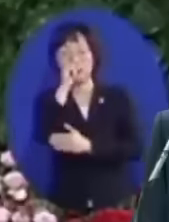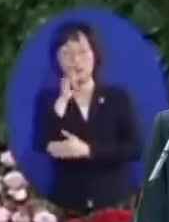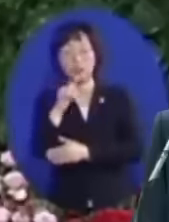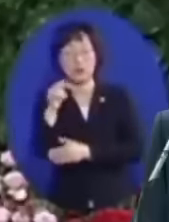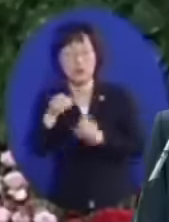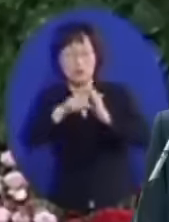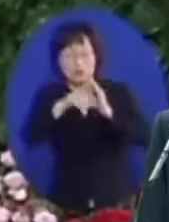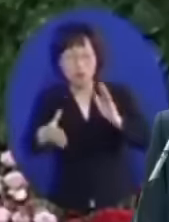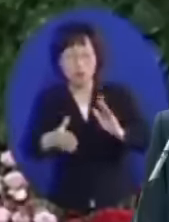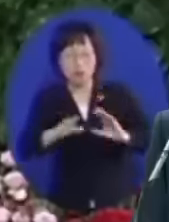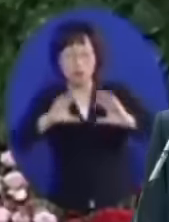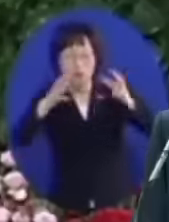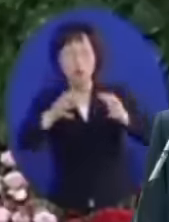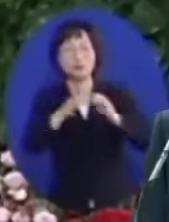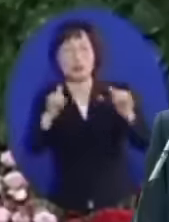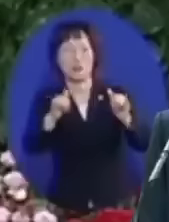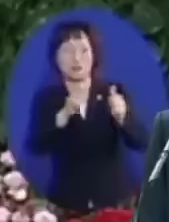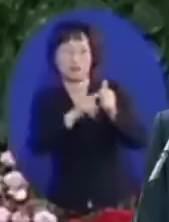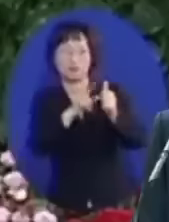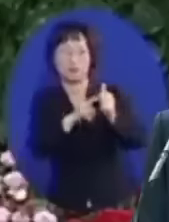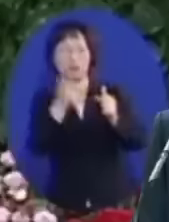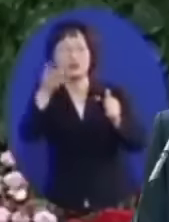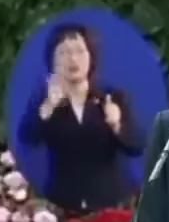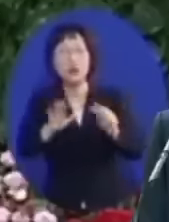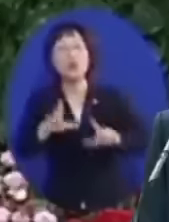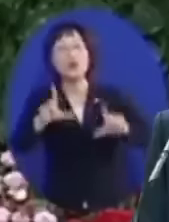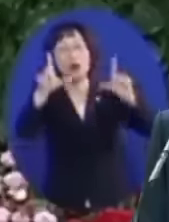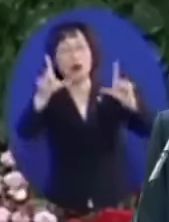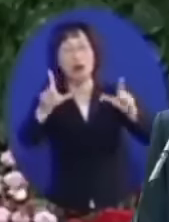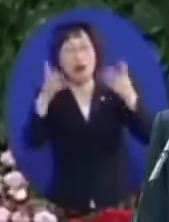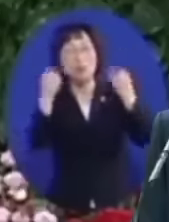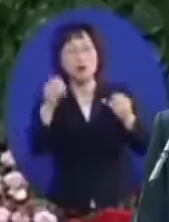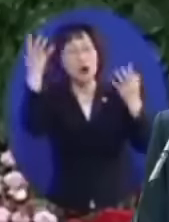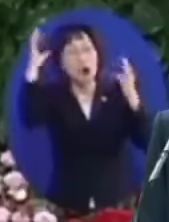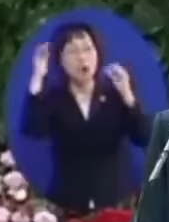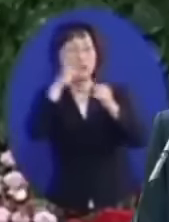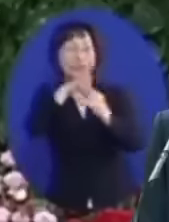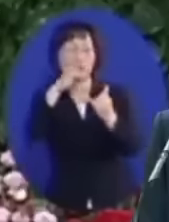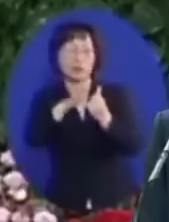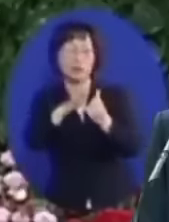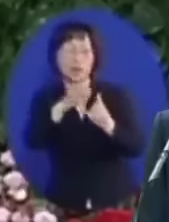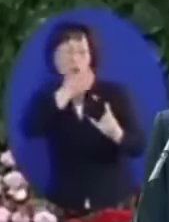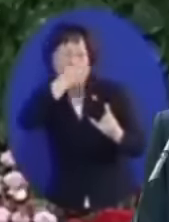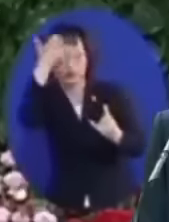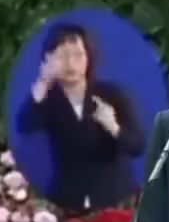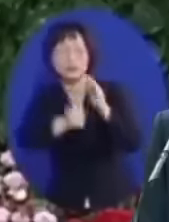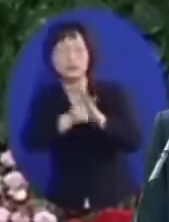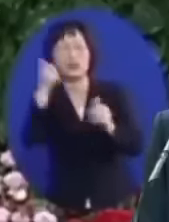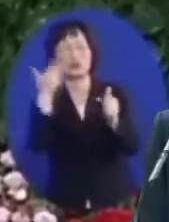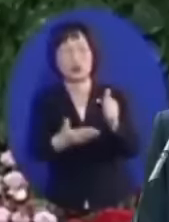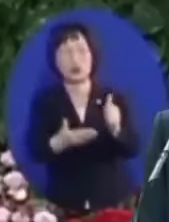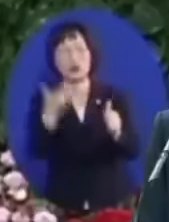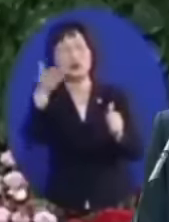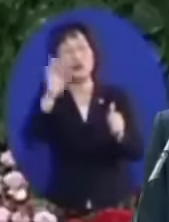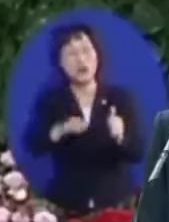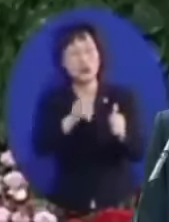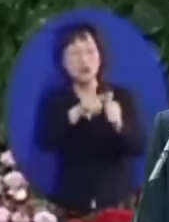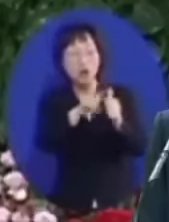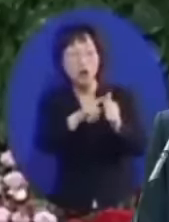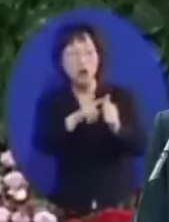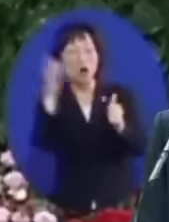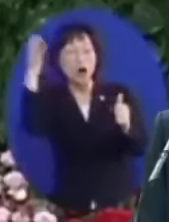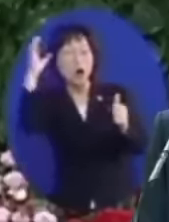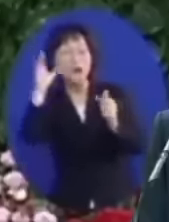하면 에디슨을 꼽을 것입니다. 에디슨은 오늘날에도 많은 어린아이들에게 꿈과 희망을 주는 인물입니다. 그러나 그는 어린 시절에